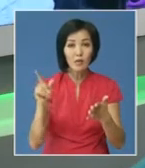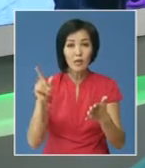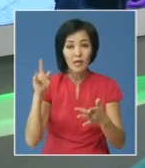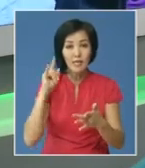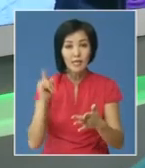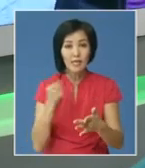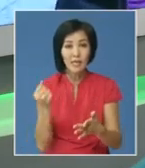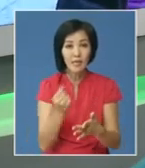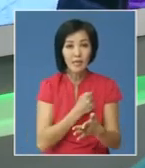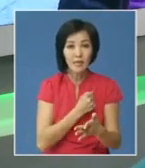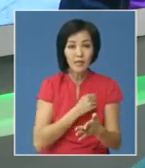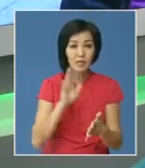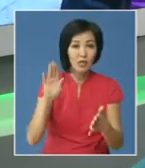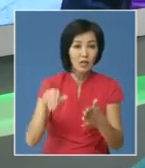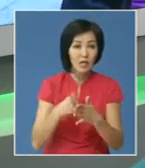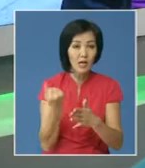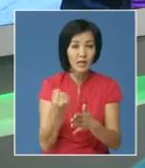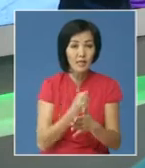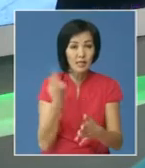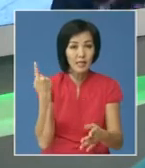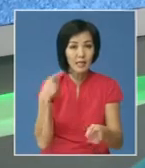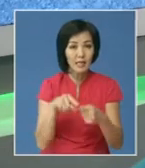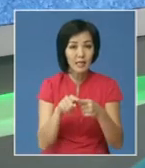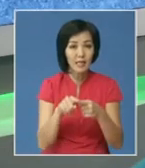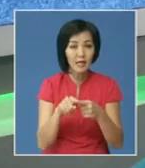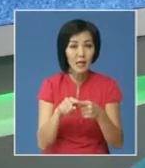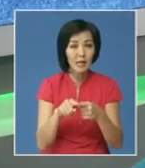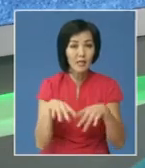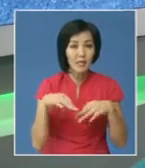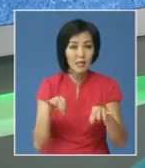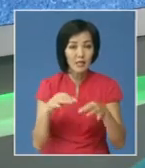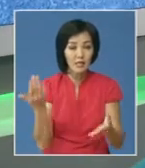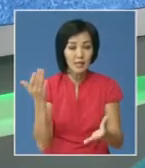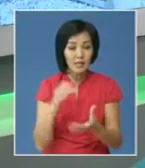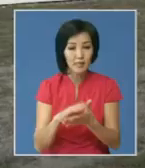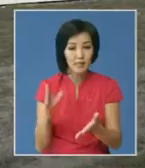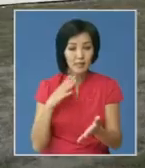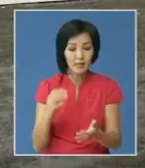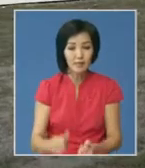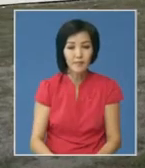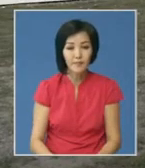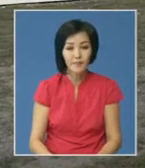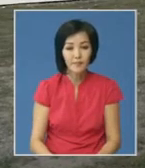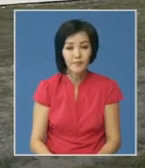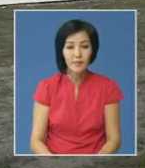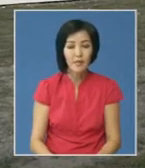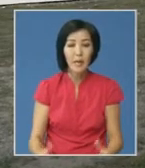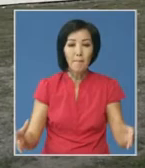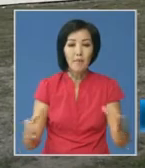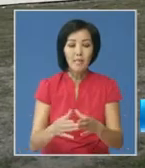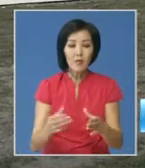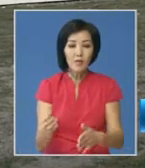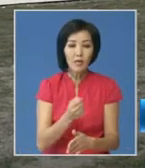қолданысындағы заманауи әскери техникалар таныстырылып, оларды қолданып көруге мүмкіндік берілді. Батальонның әскери паркіндегі